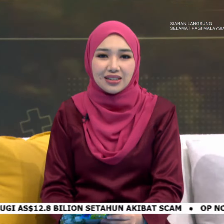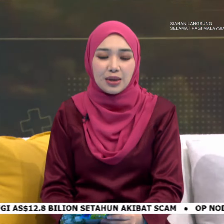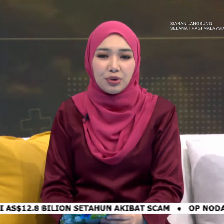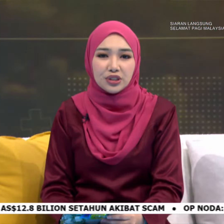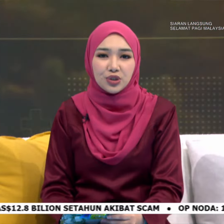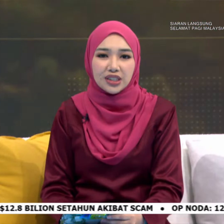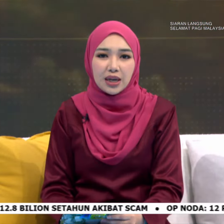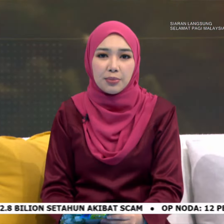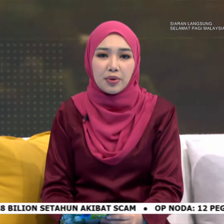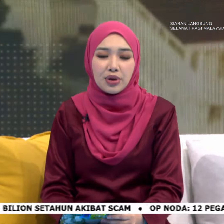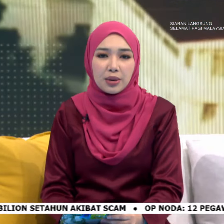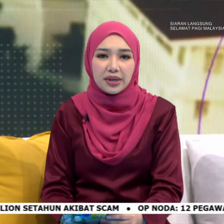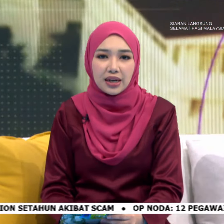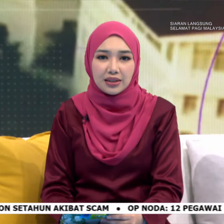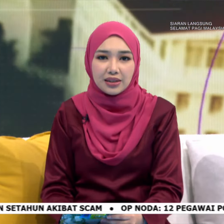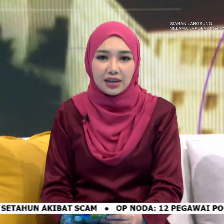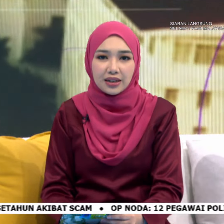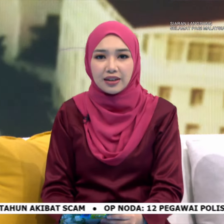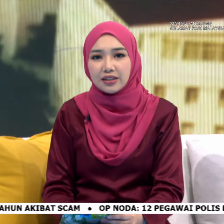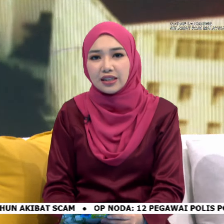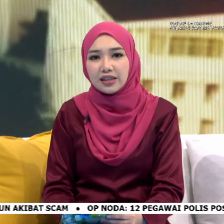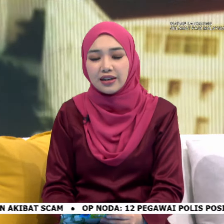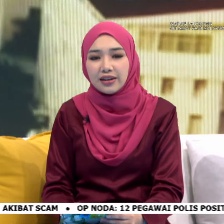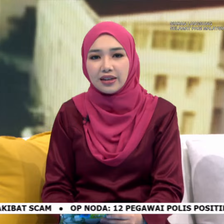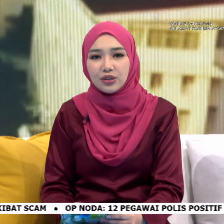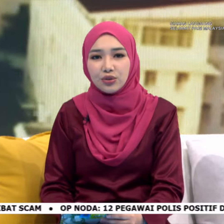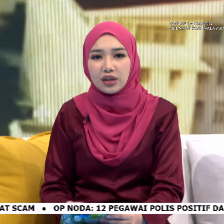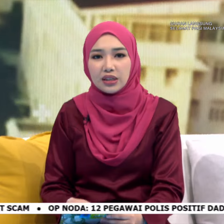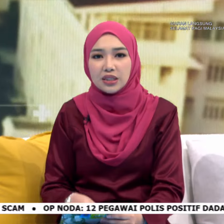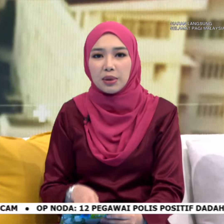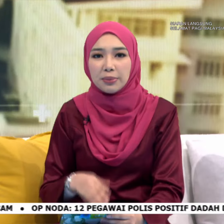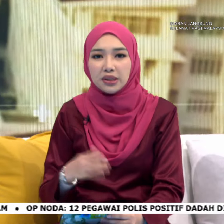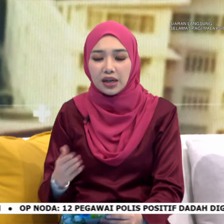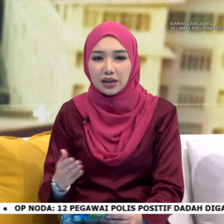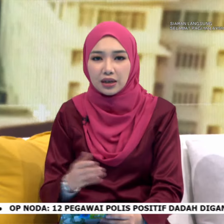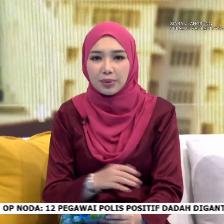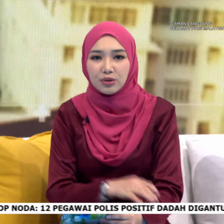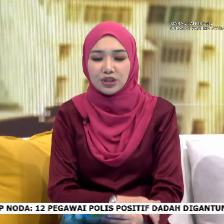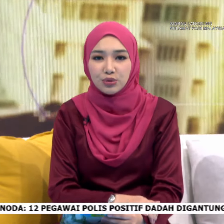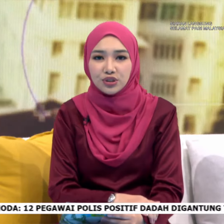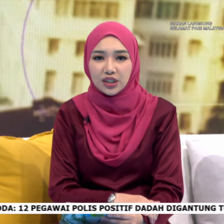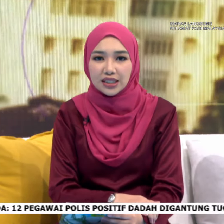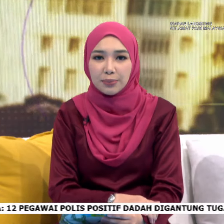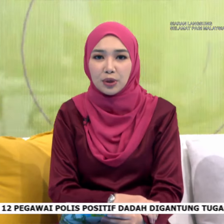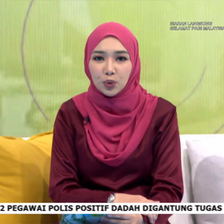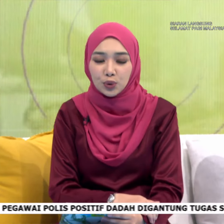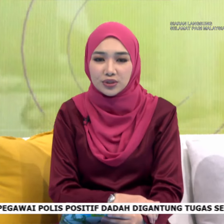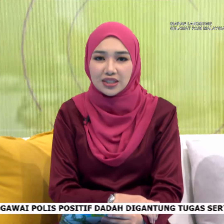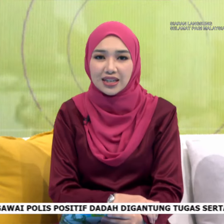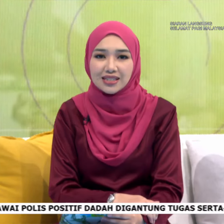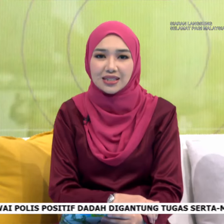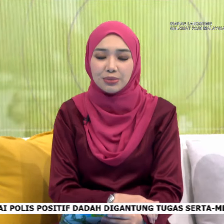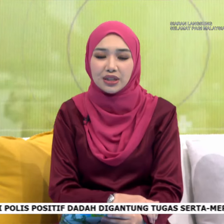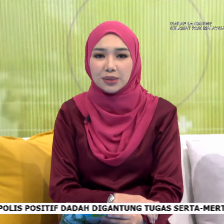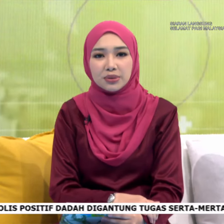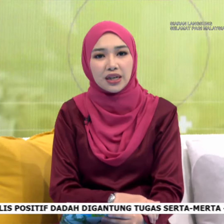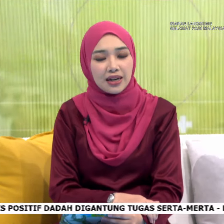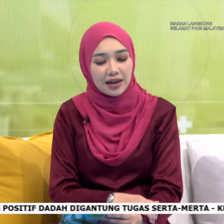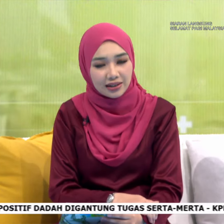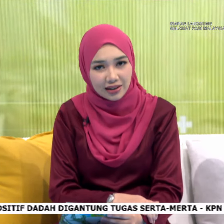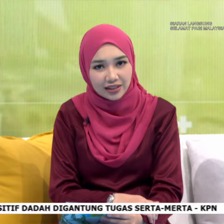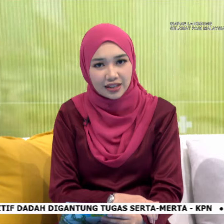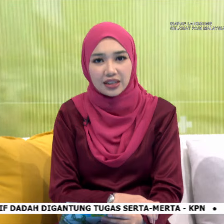Baik, itu dia antara laporan cuaca yang kami bawakan kepada anda. Rata-rata kita lihat iaitu di sebelah petang akan berlakunya hujan. Jadi perlu untuk sentiasa